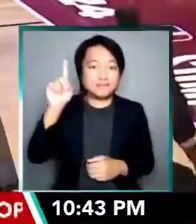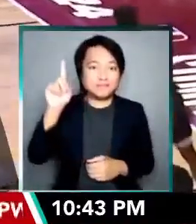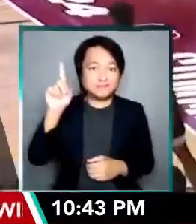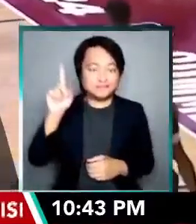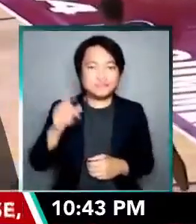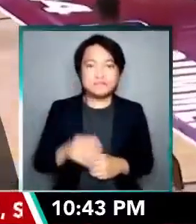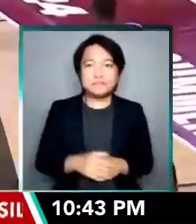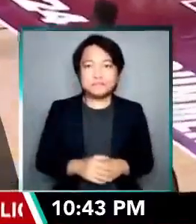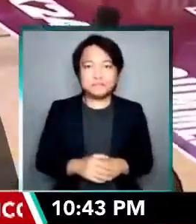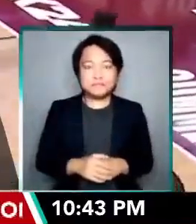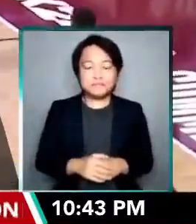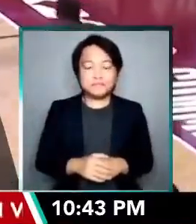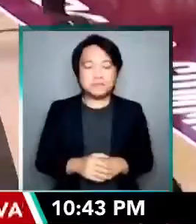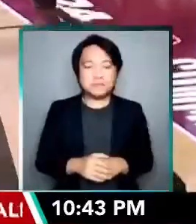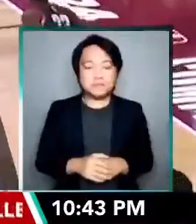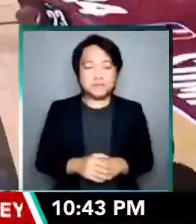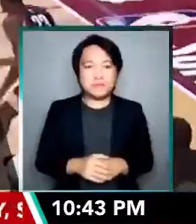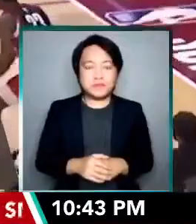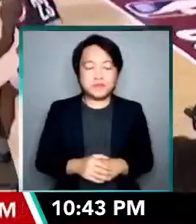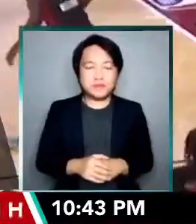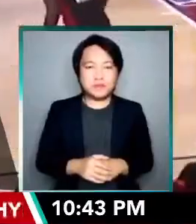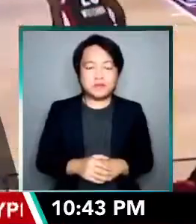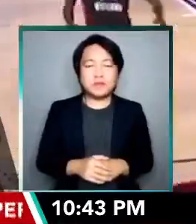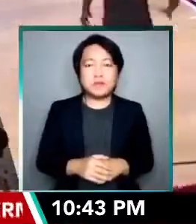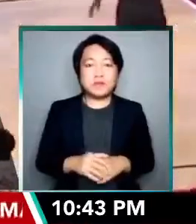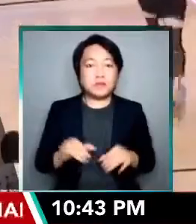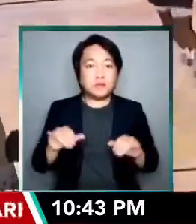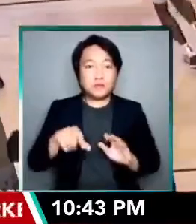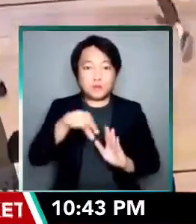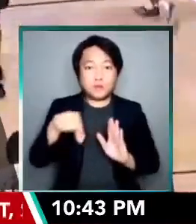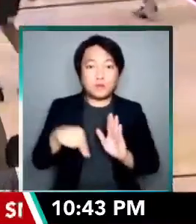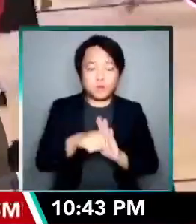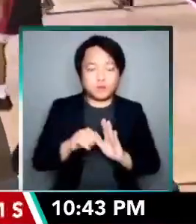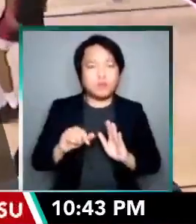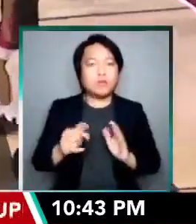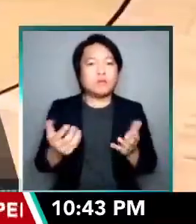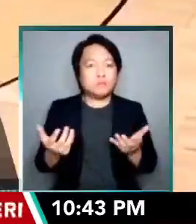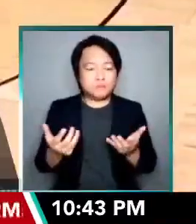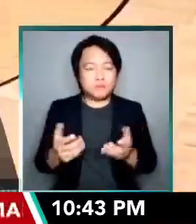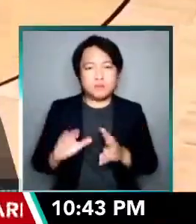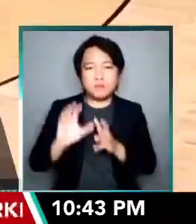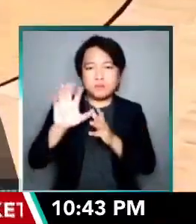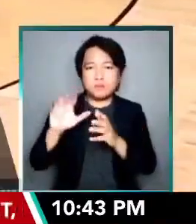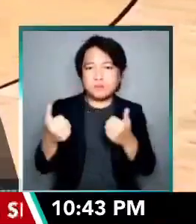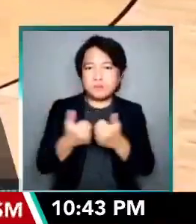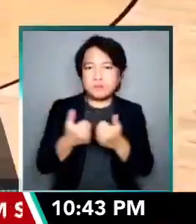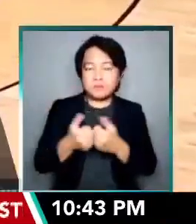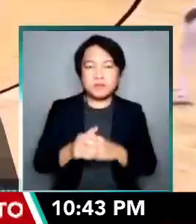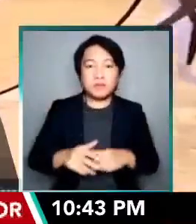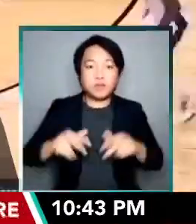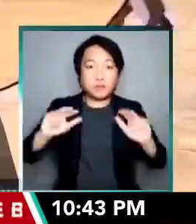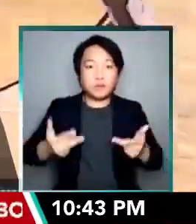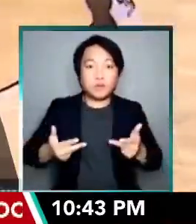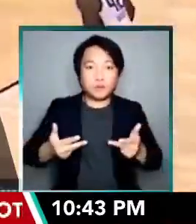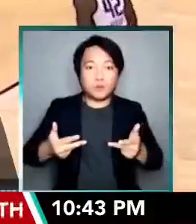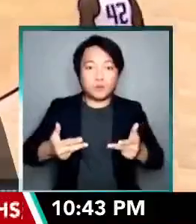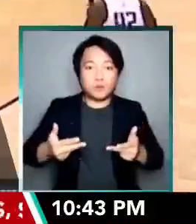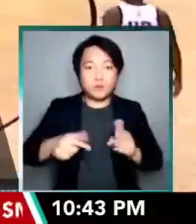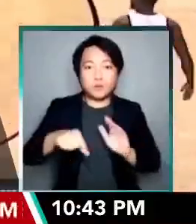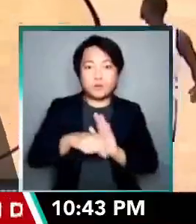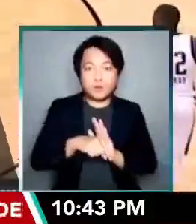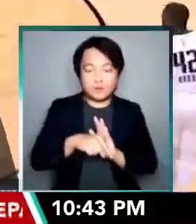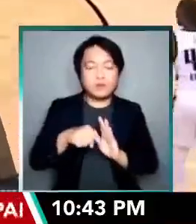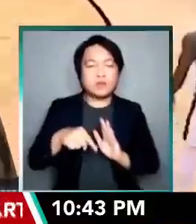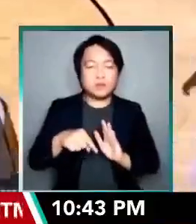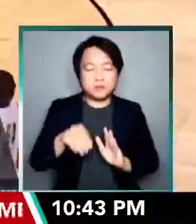quarter, nag-sub out ng manalaro pero ibinalik din siya sa huling bahagi ng third quarter. Sa kabuuan, nakapagtala siya ng 6